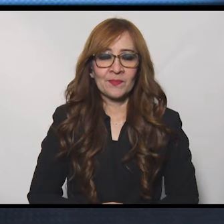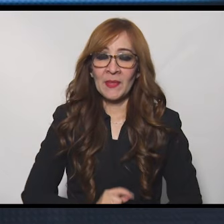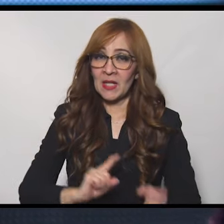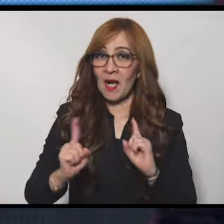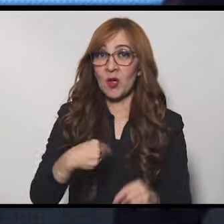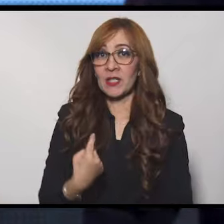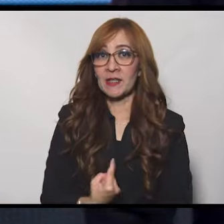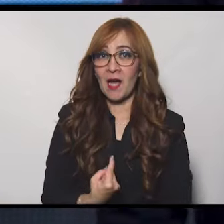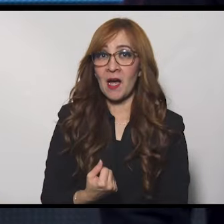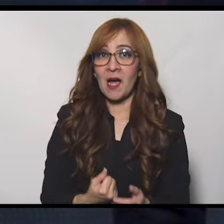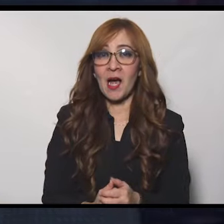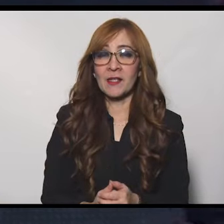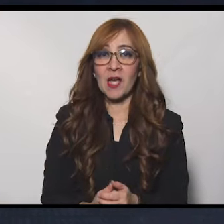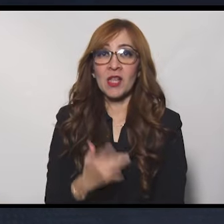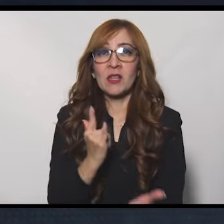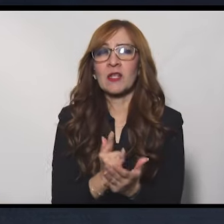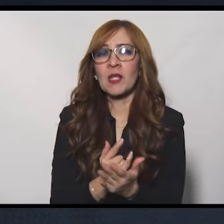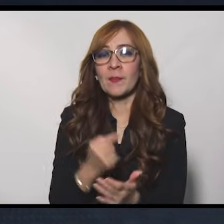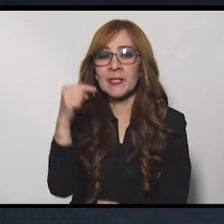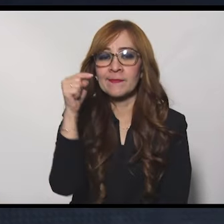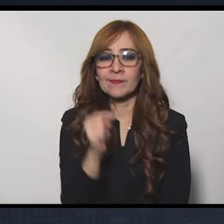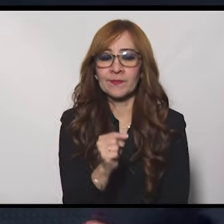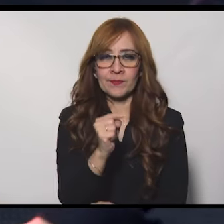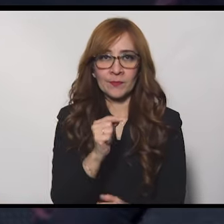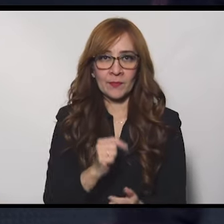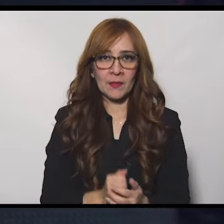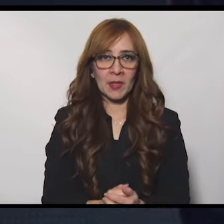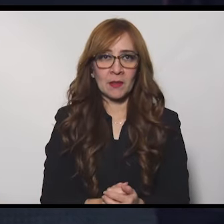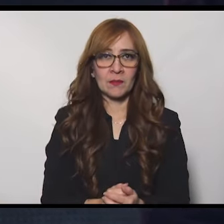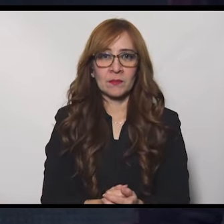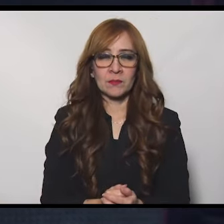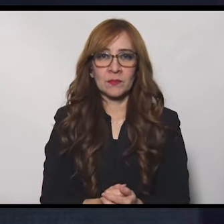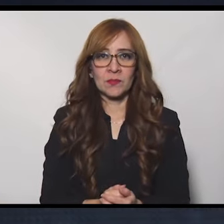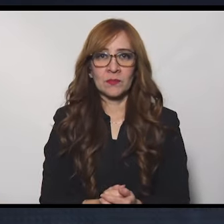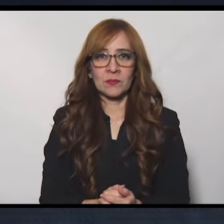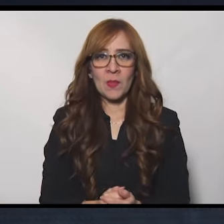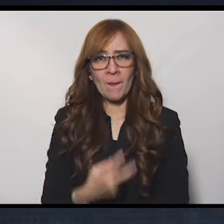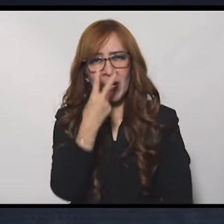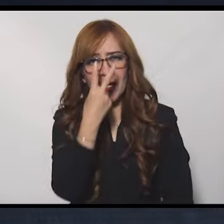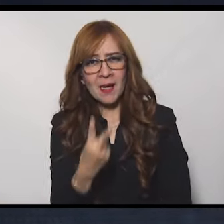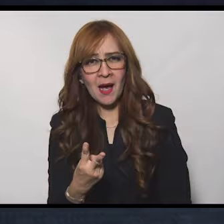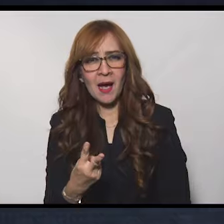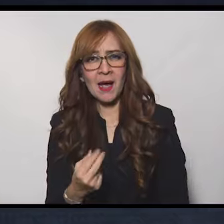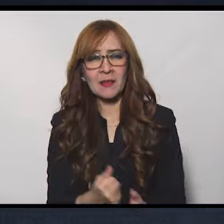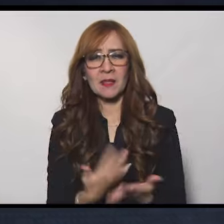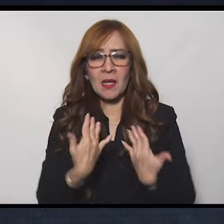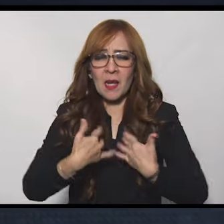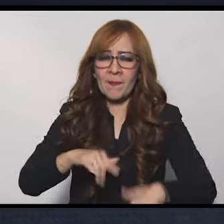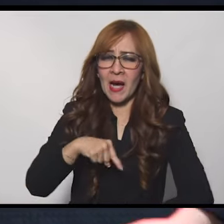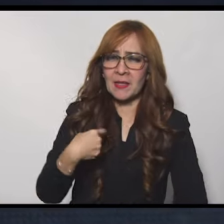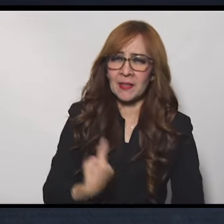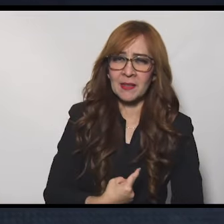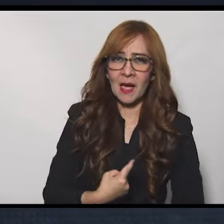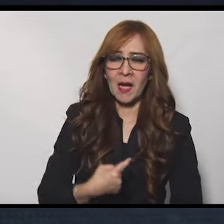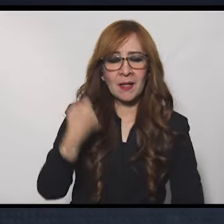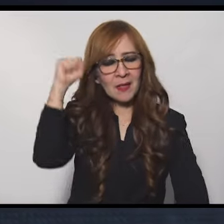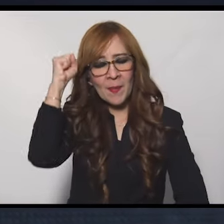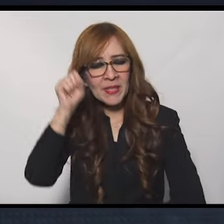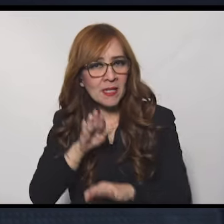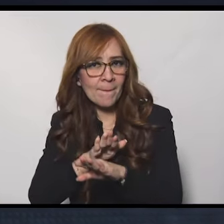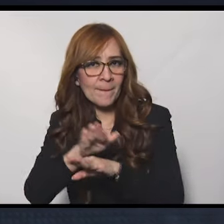Kalau kita hanya berdiri di starting point, seeing our brokenness, dan gak berjalan maju ke